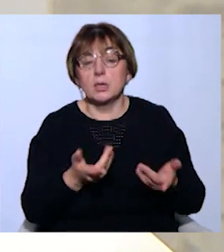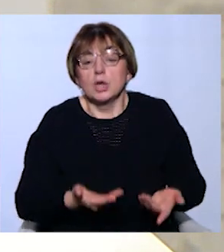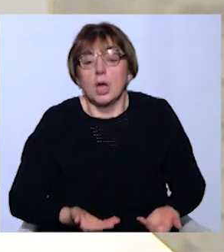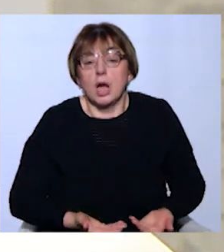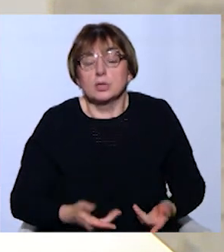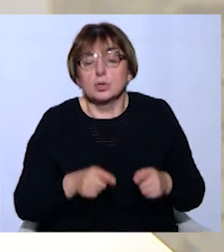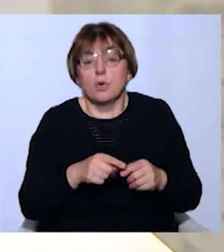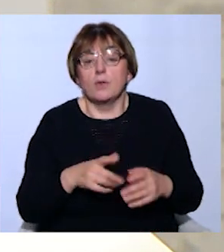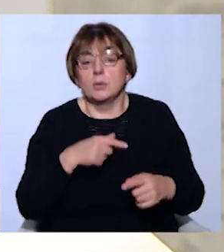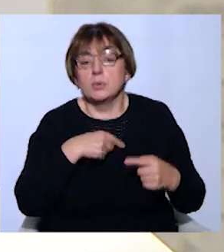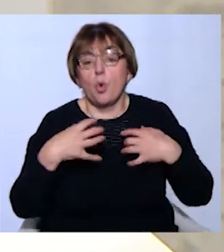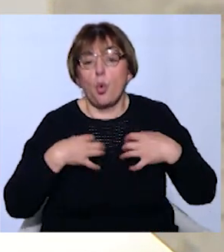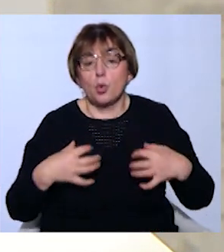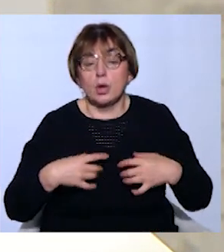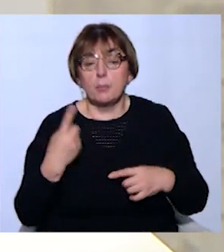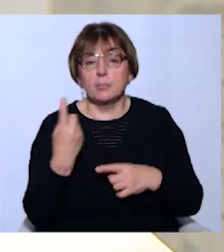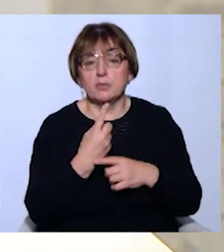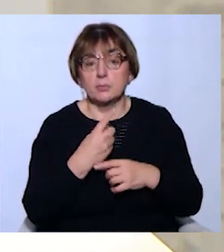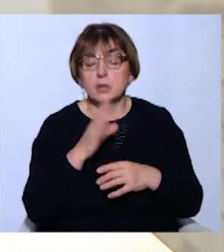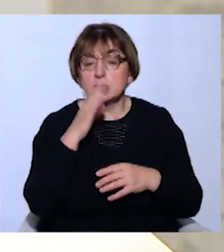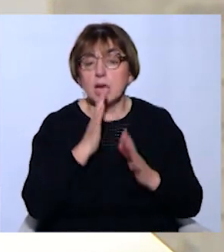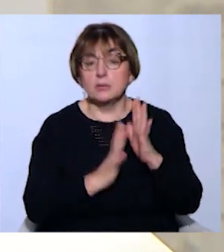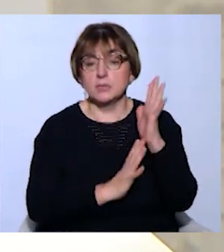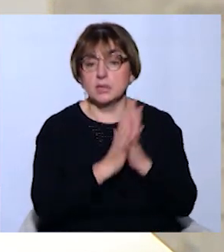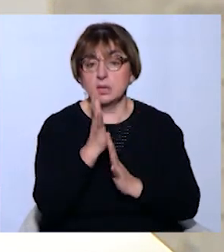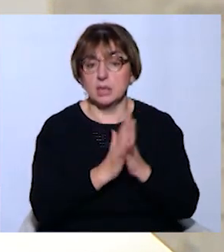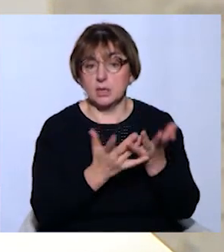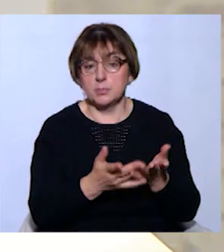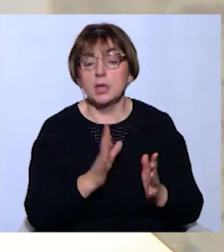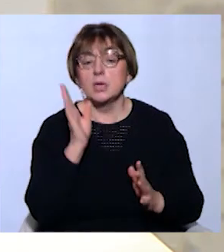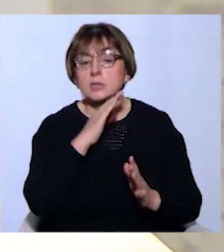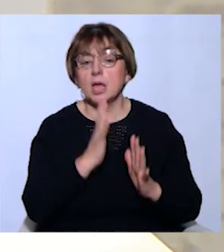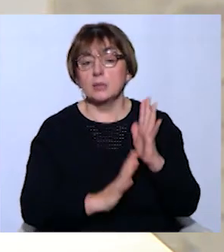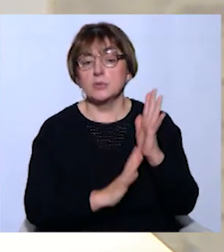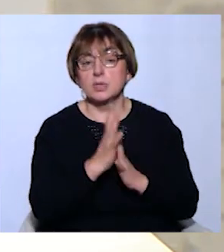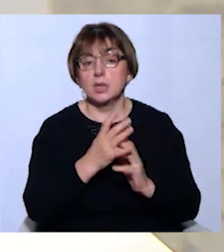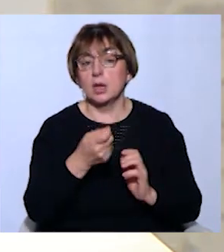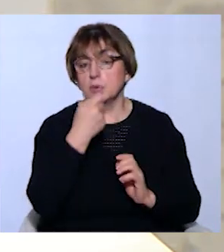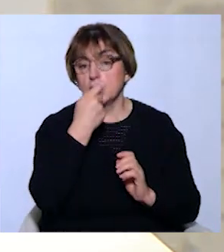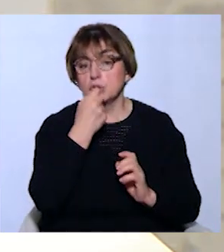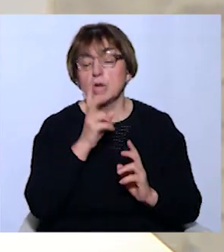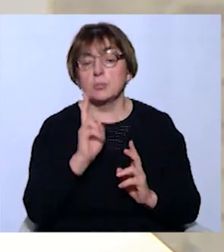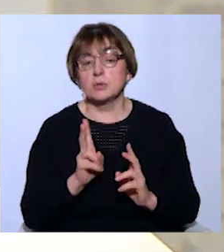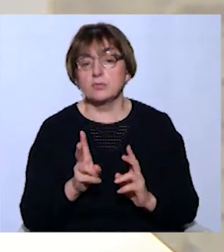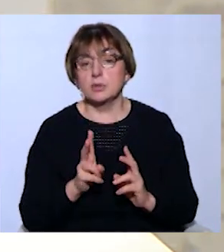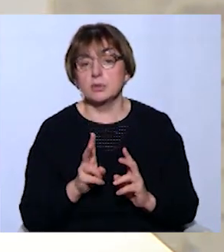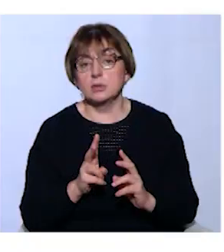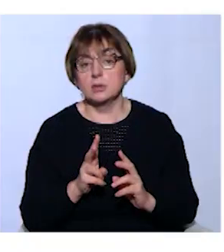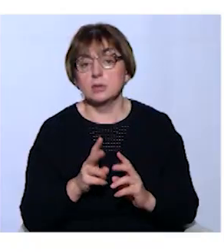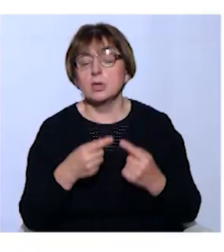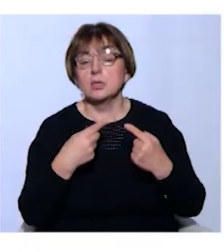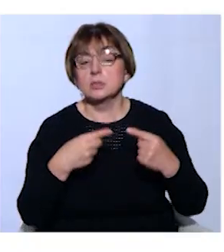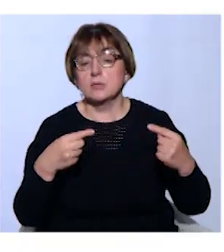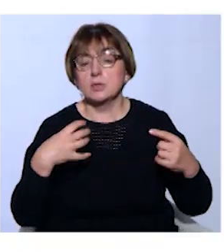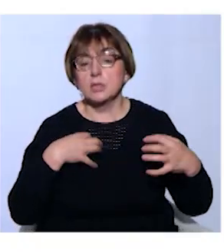არსებული ორგანიზმების მიერ, პირველ რიგში წყალმცენარეების მიერ. ამ წყალმცენარეებით იკვებებიან